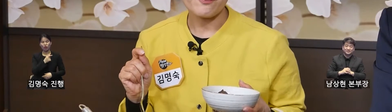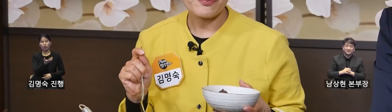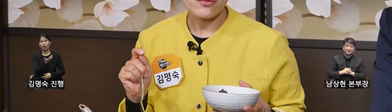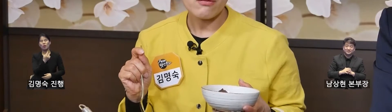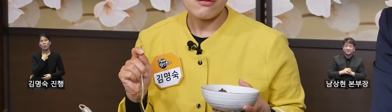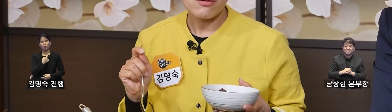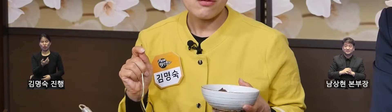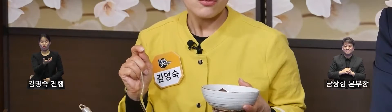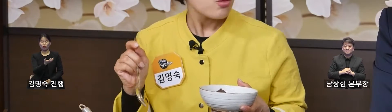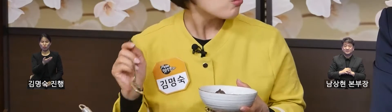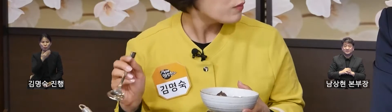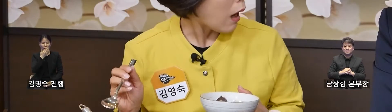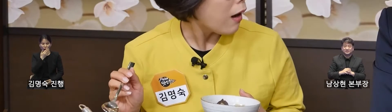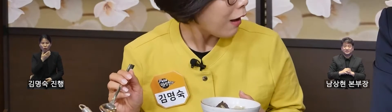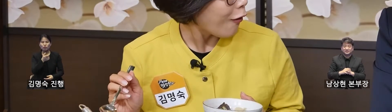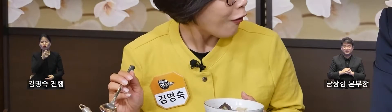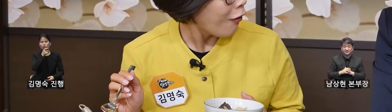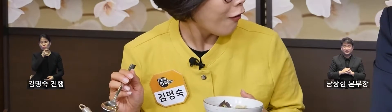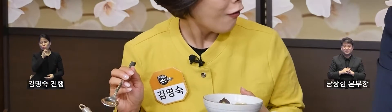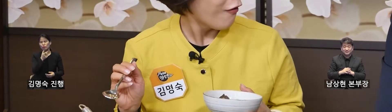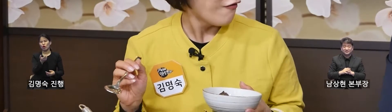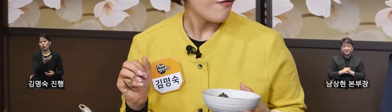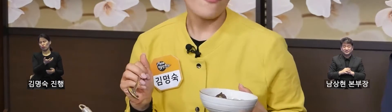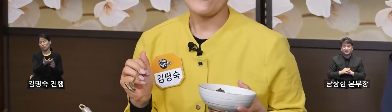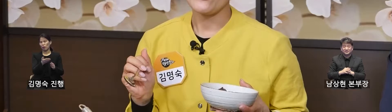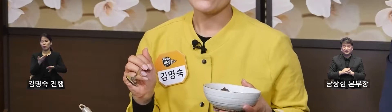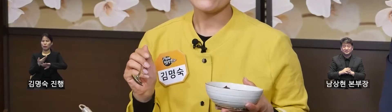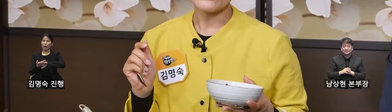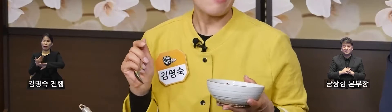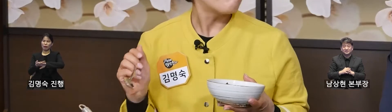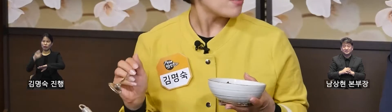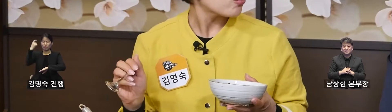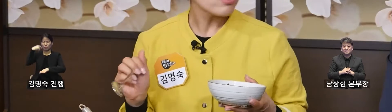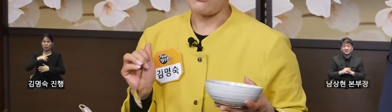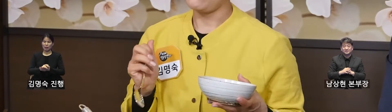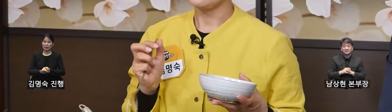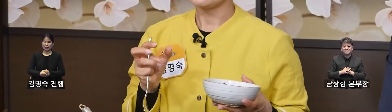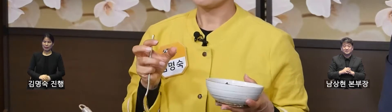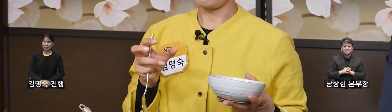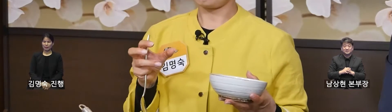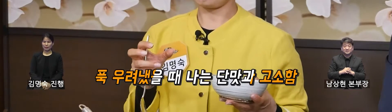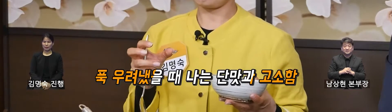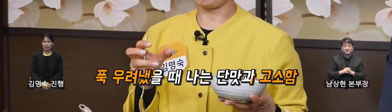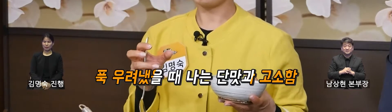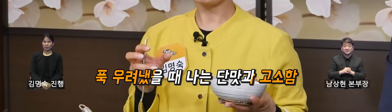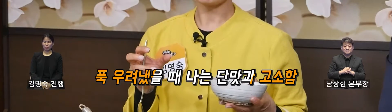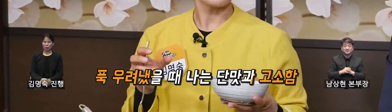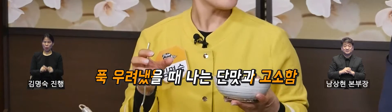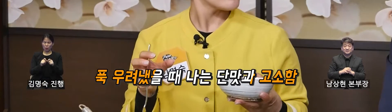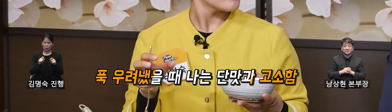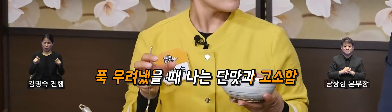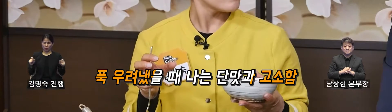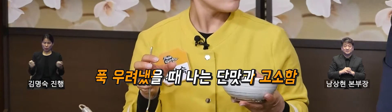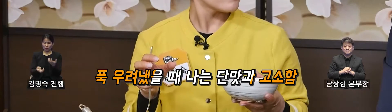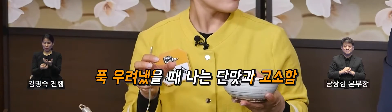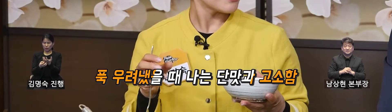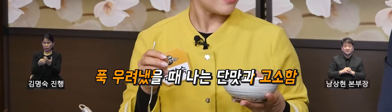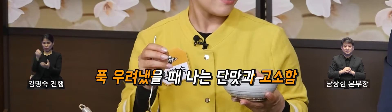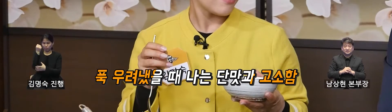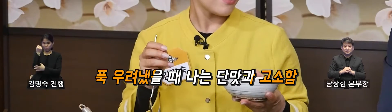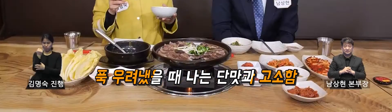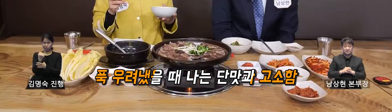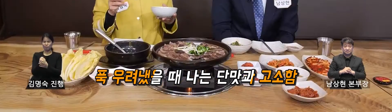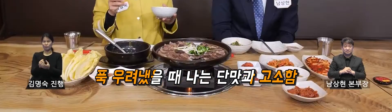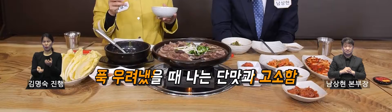국물하고 조금 달라요. 네. 단맛, 그러니까 푹 우려내면은 그